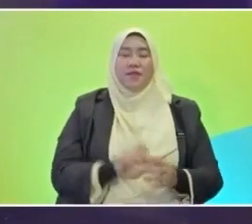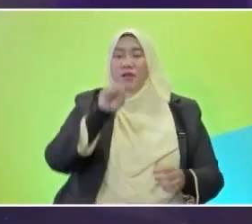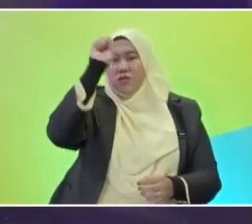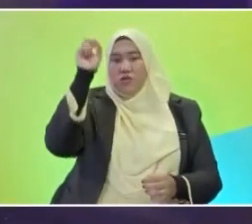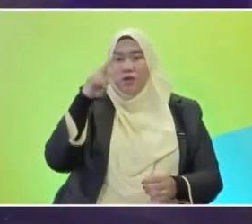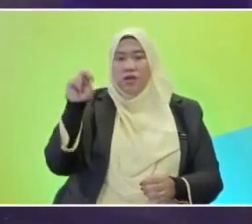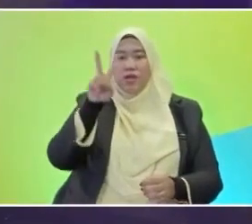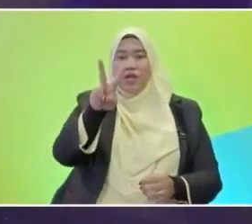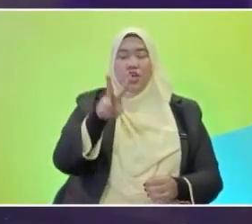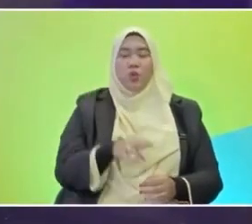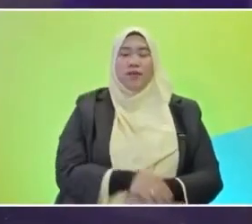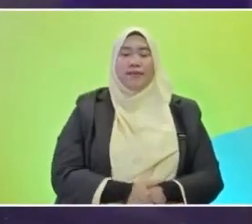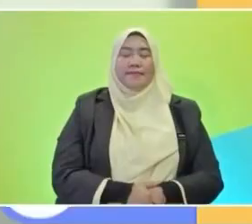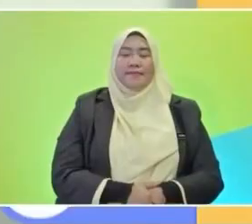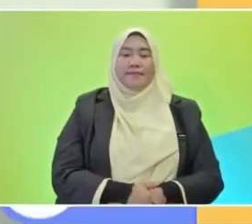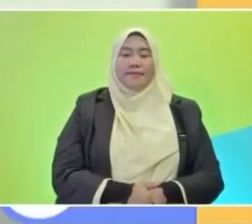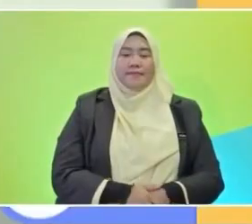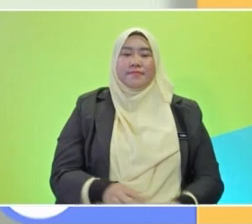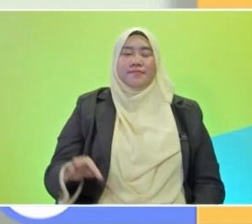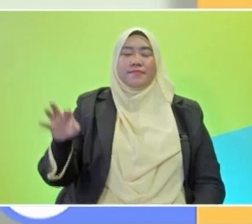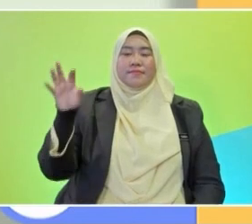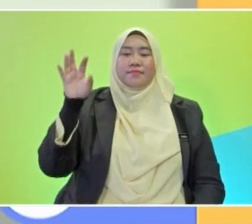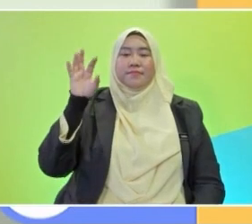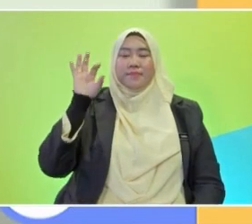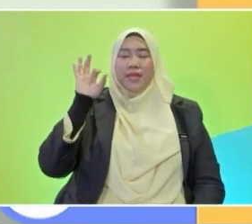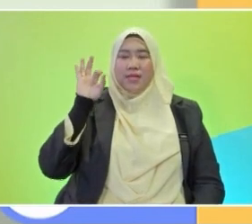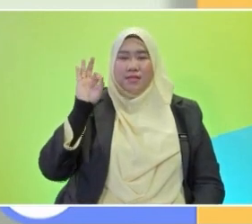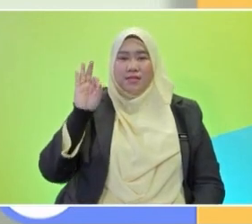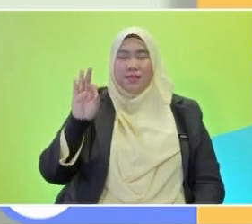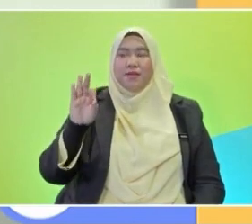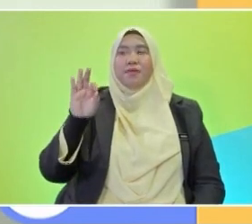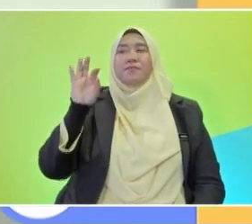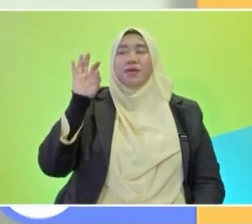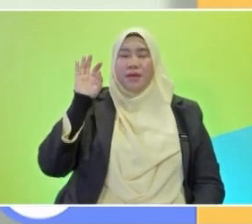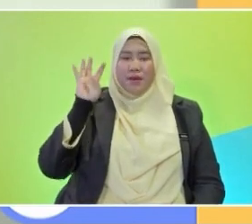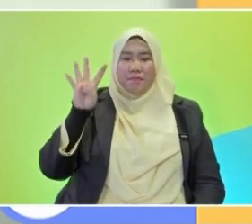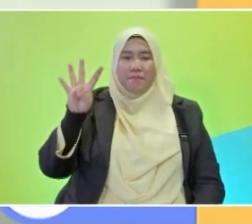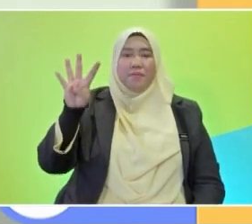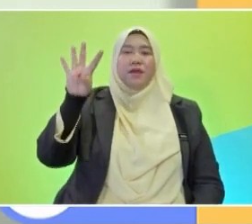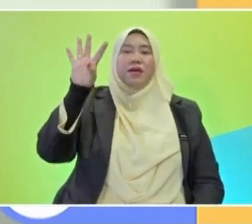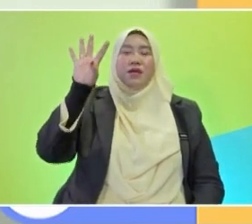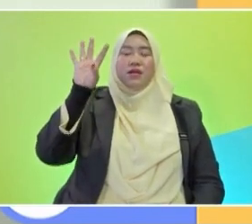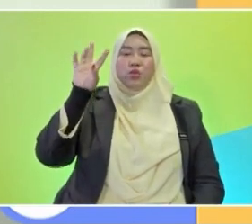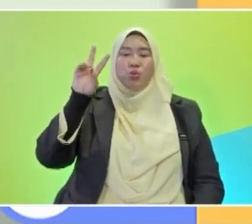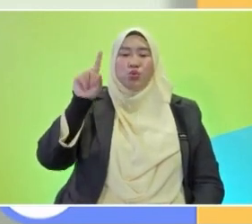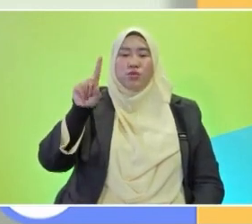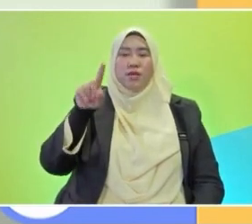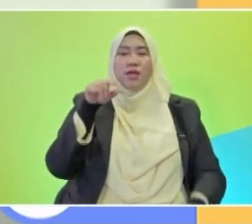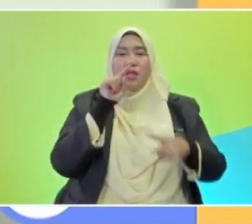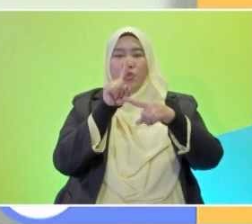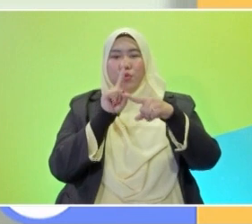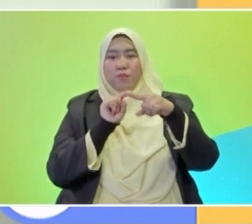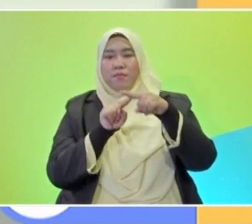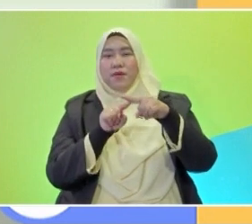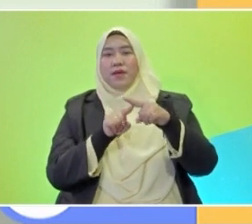soal yang kedua 9.471 bagi dengan anu sama dengan 21 anu di tengah jadi operasi apa yang kita